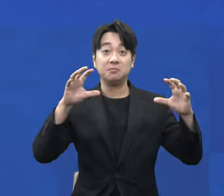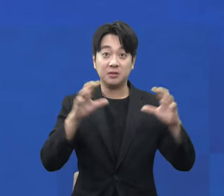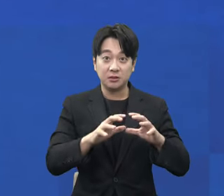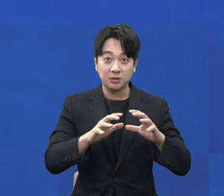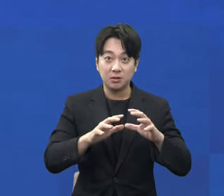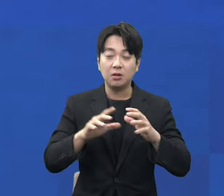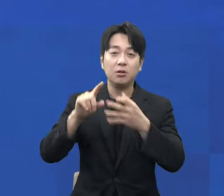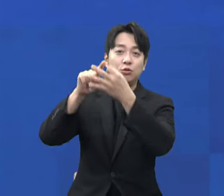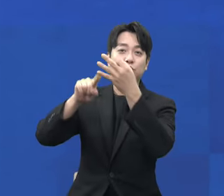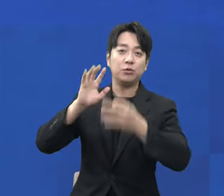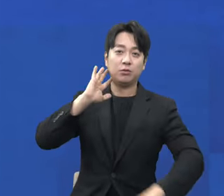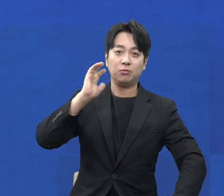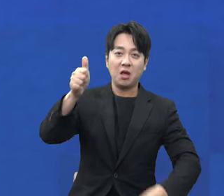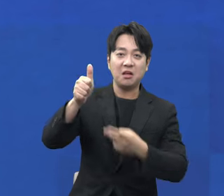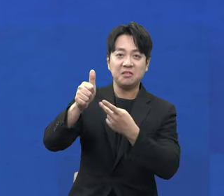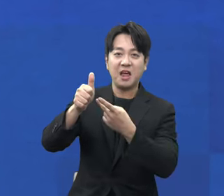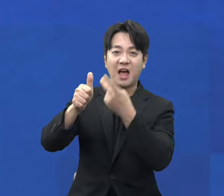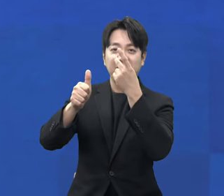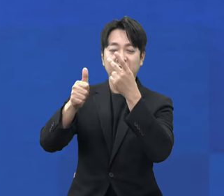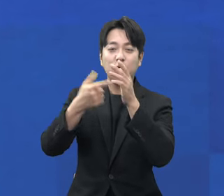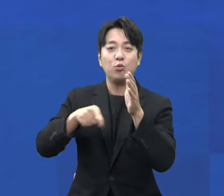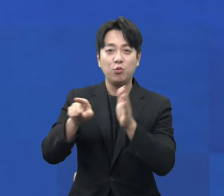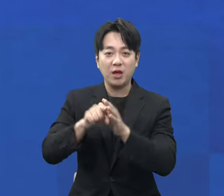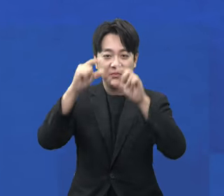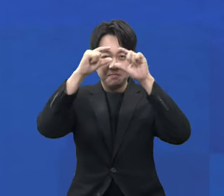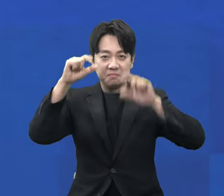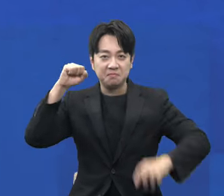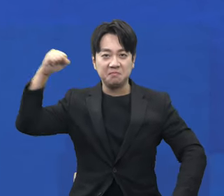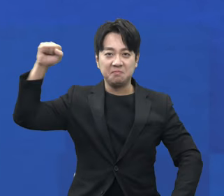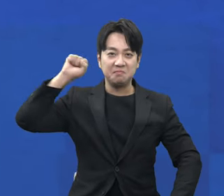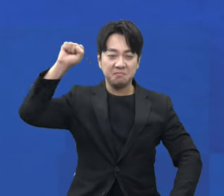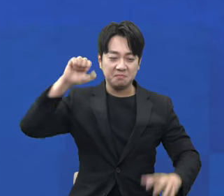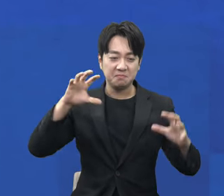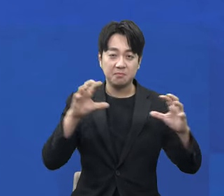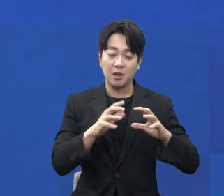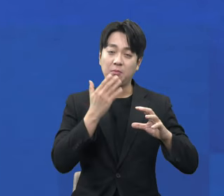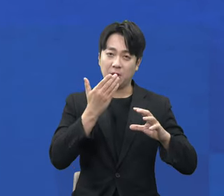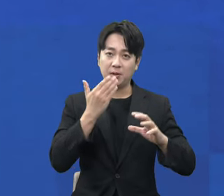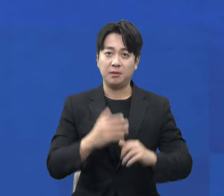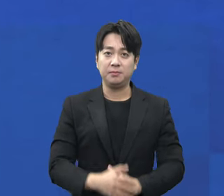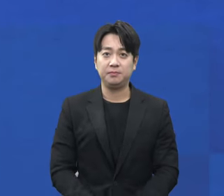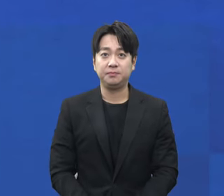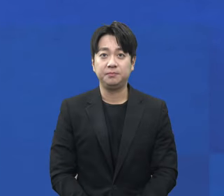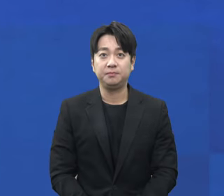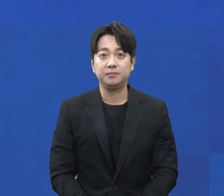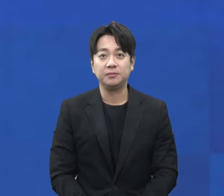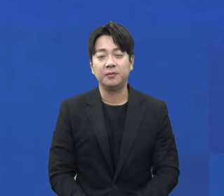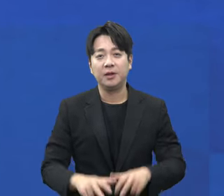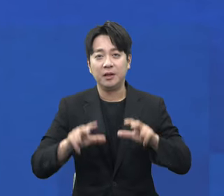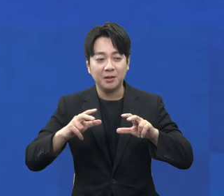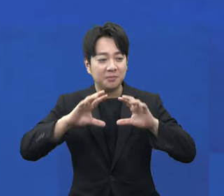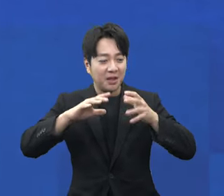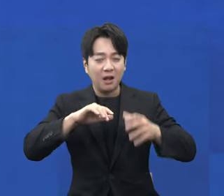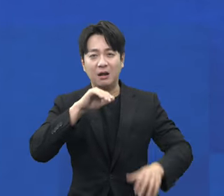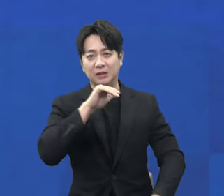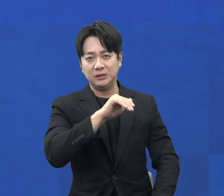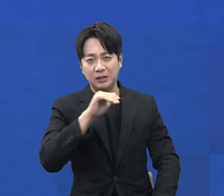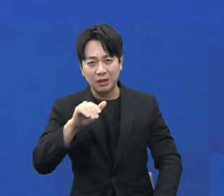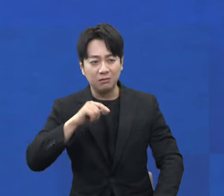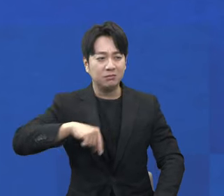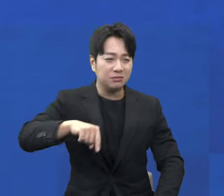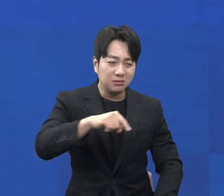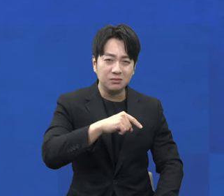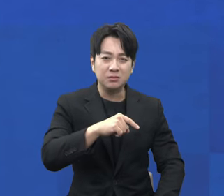견인합시다. 나라의 운명이 위태롭습니다. 거실 조명 이렇게 바꾸고 화장실 타일